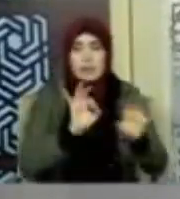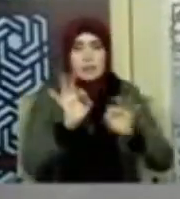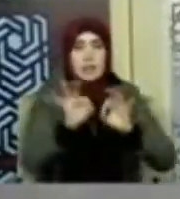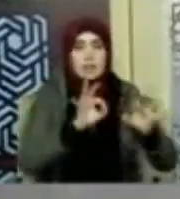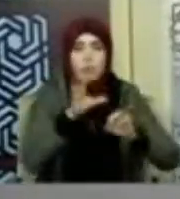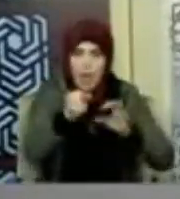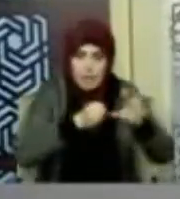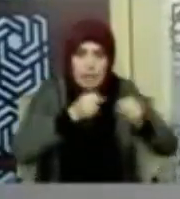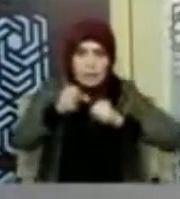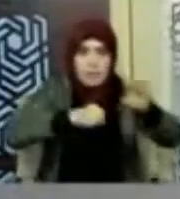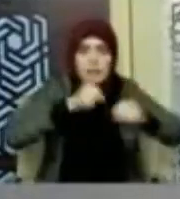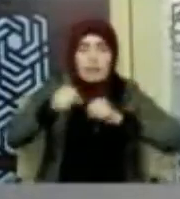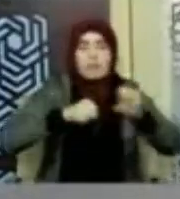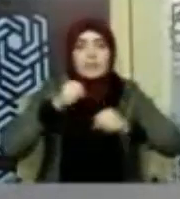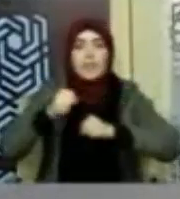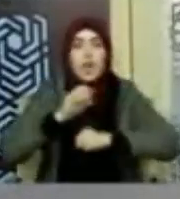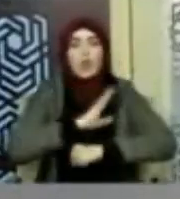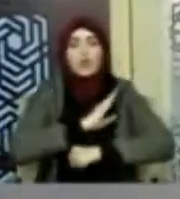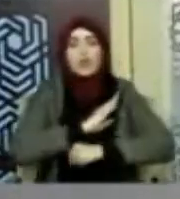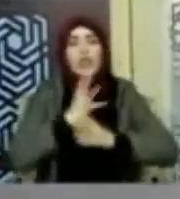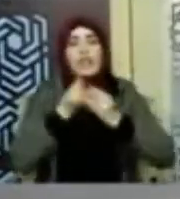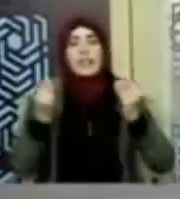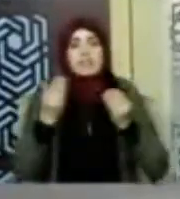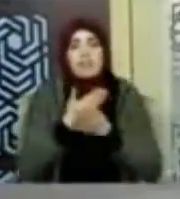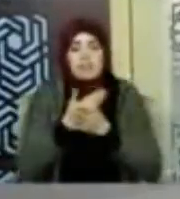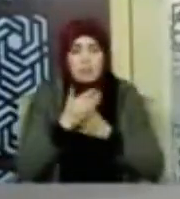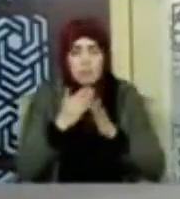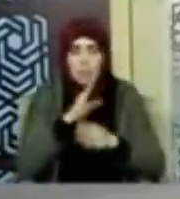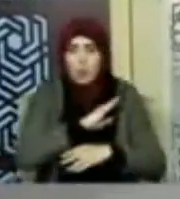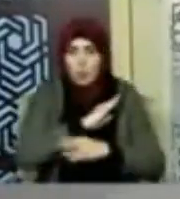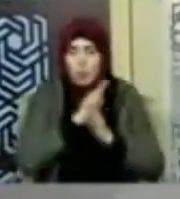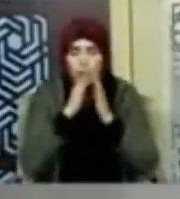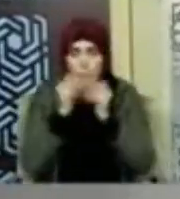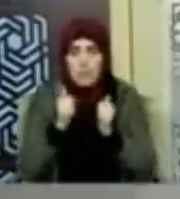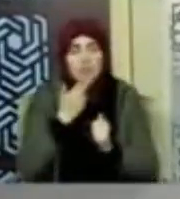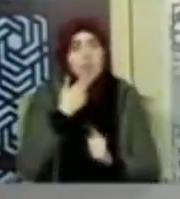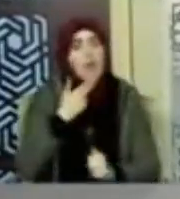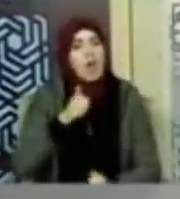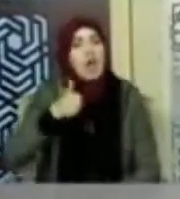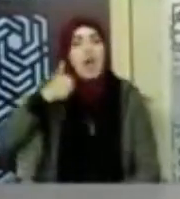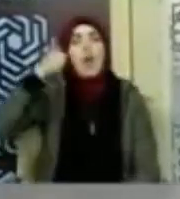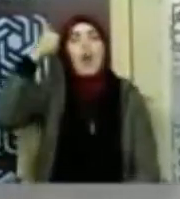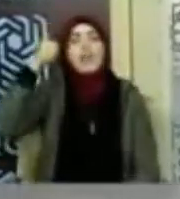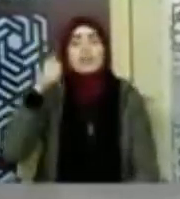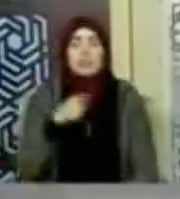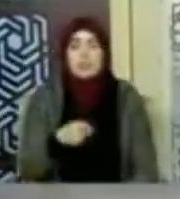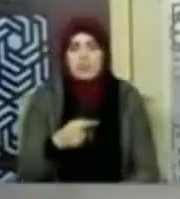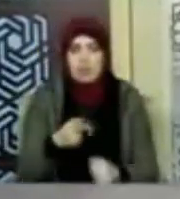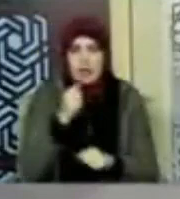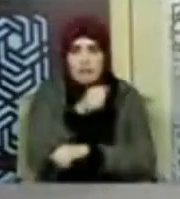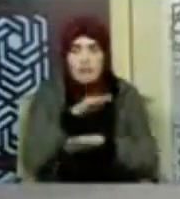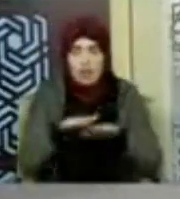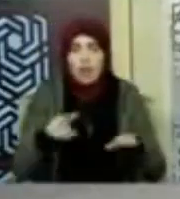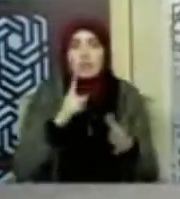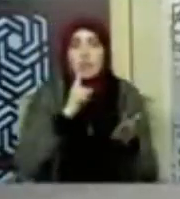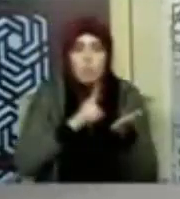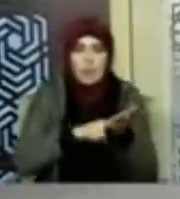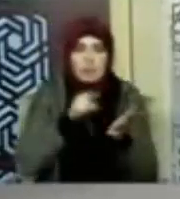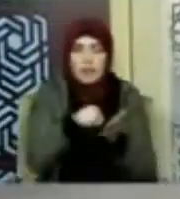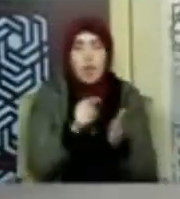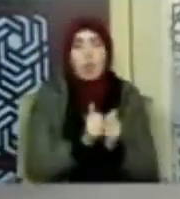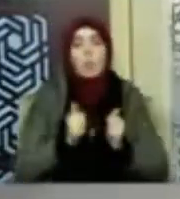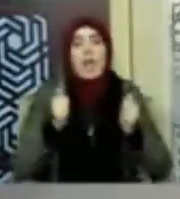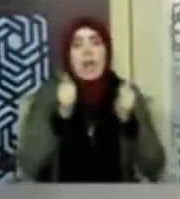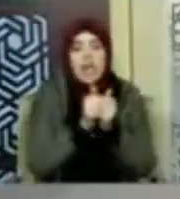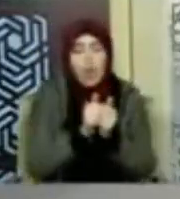كثيرا فإنهم خير أجناد الأرض وإنهم وأهليهم وزويهم وأزواجهم في رباط